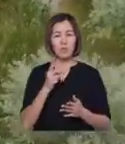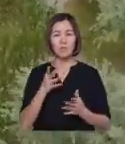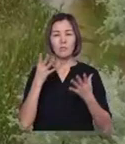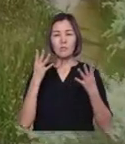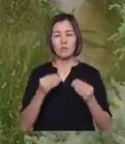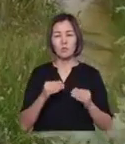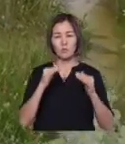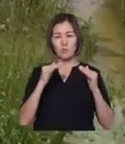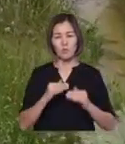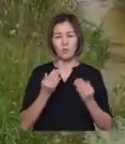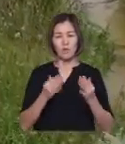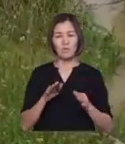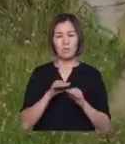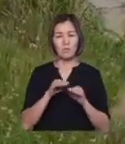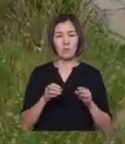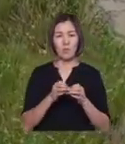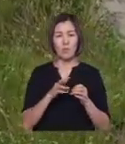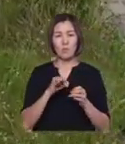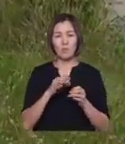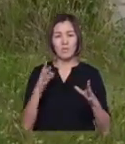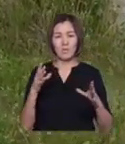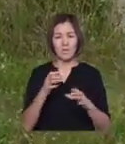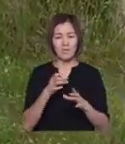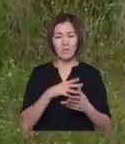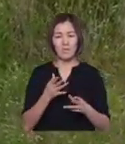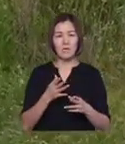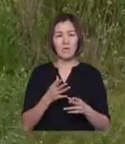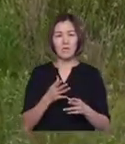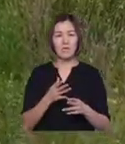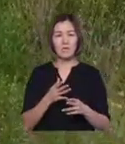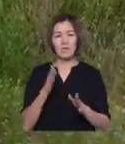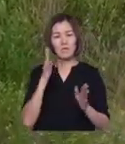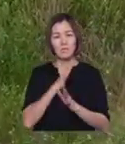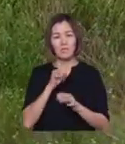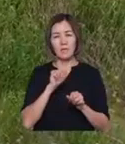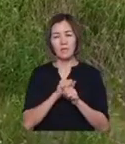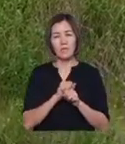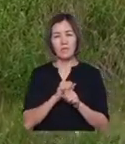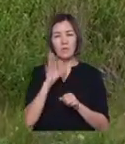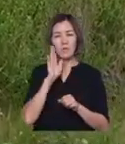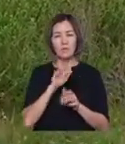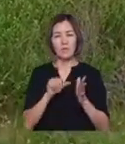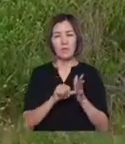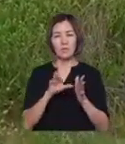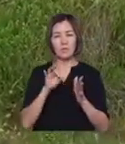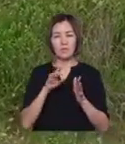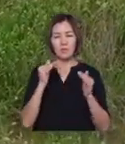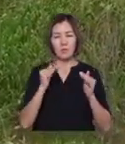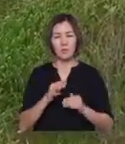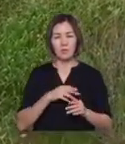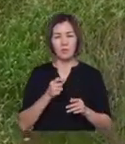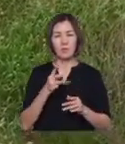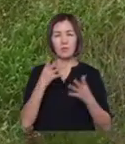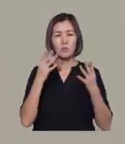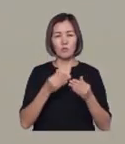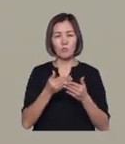қатарынан төмендеп, қазір су деңгейі 10 метрге түскен. Ал Индербор кентіндегі гидробекетте өзен суы 6 сантиметрге төмендеген. Бірнеше